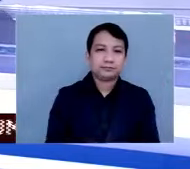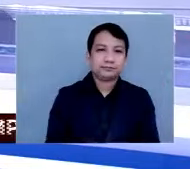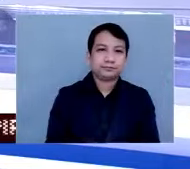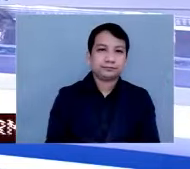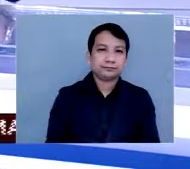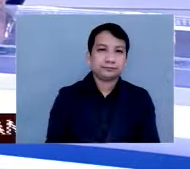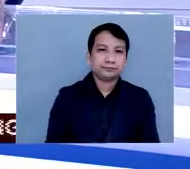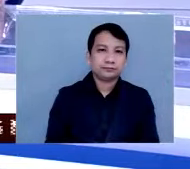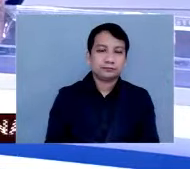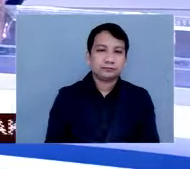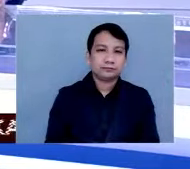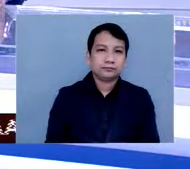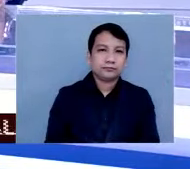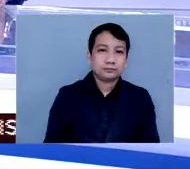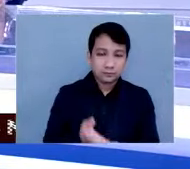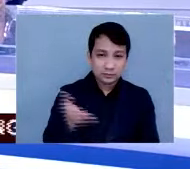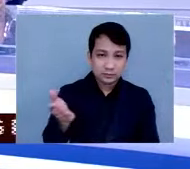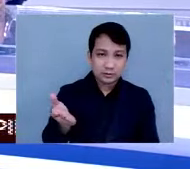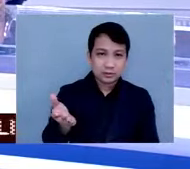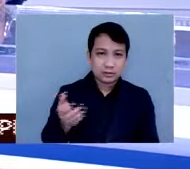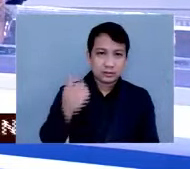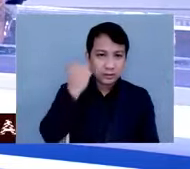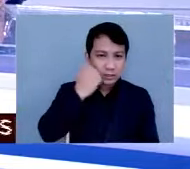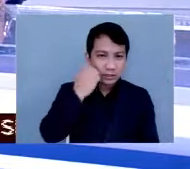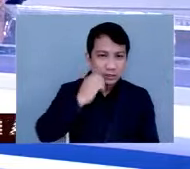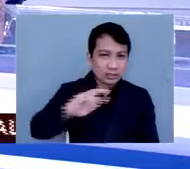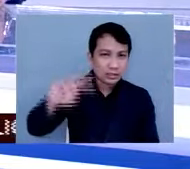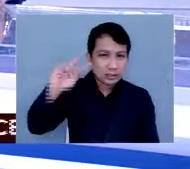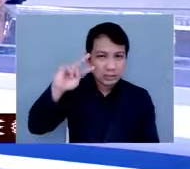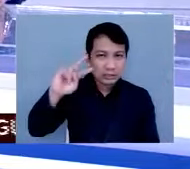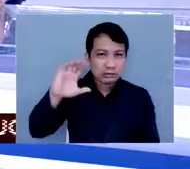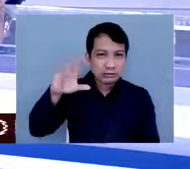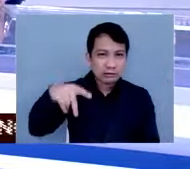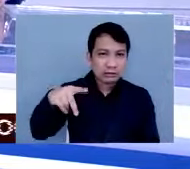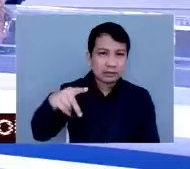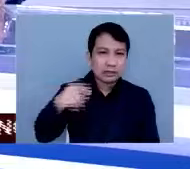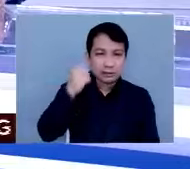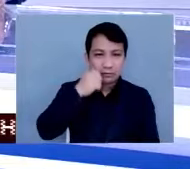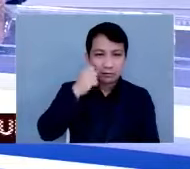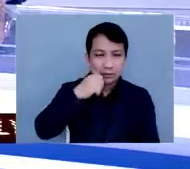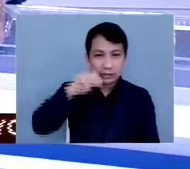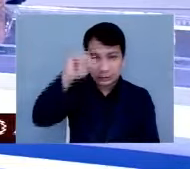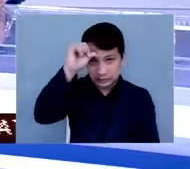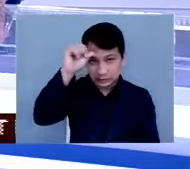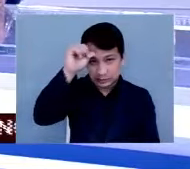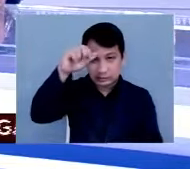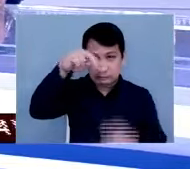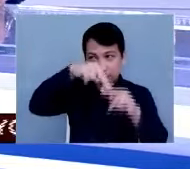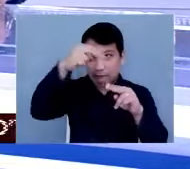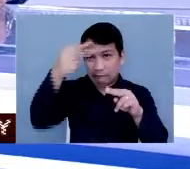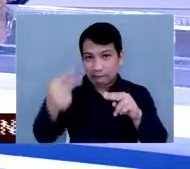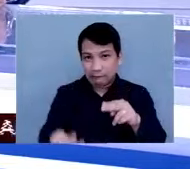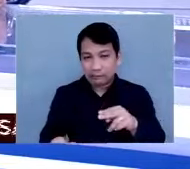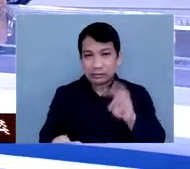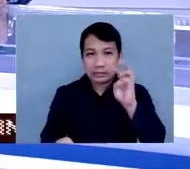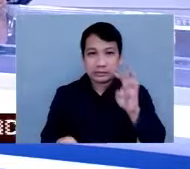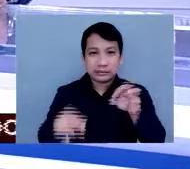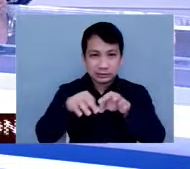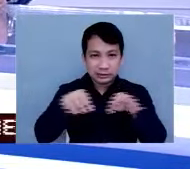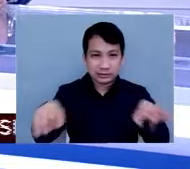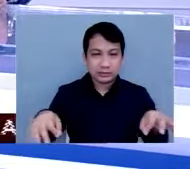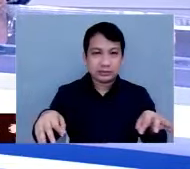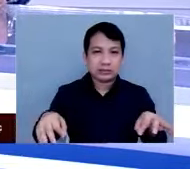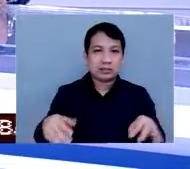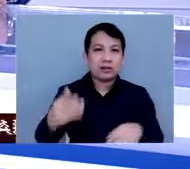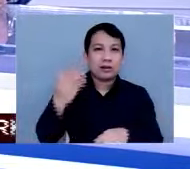Paalala po sa ating mga kapatid na mahilig mag-cellphone, isang dalagita sa Indiang nahulog mula sa 6 na palapag na apartment building